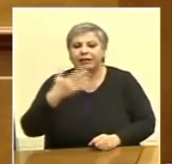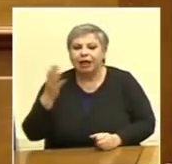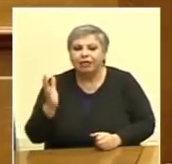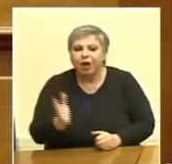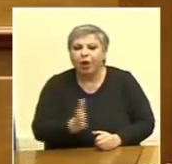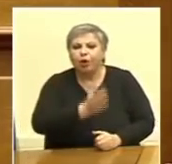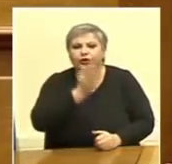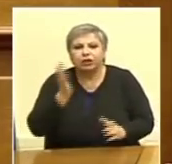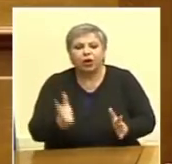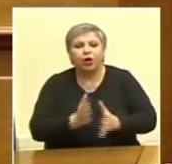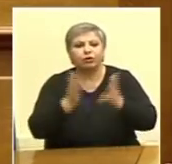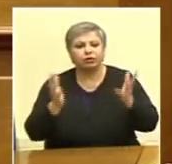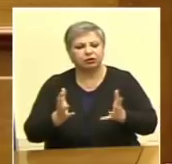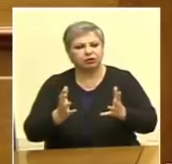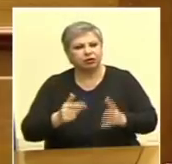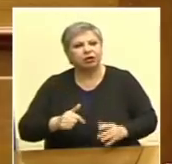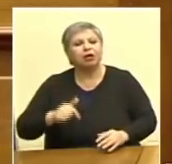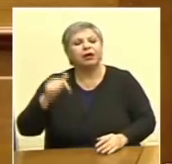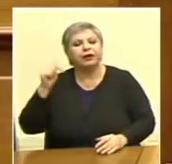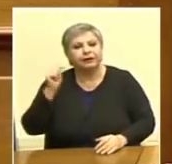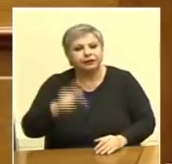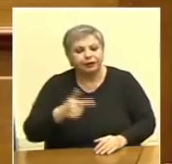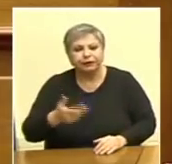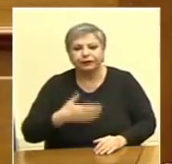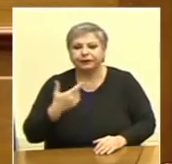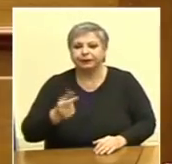ευκαιρία με την στοιχειώδη αμοιβή,